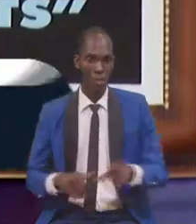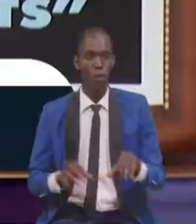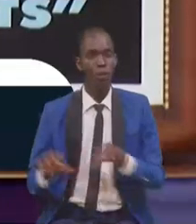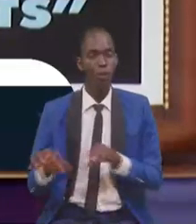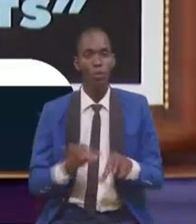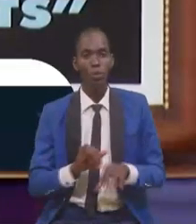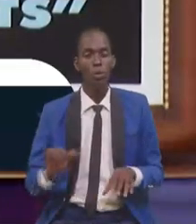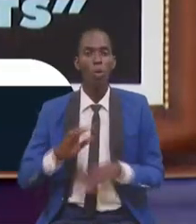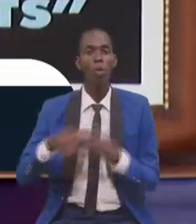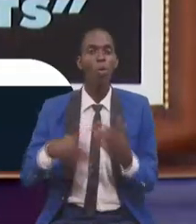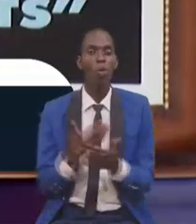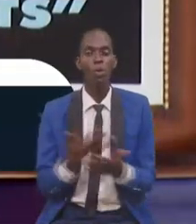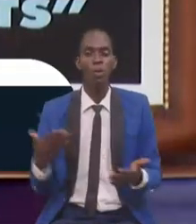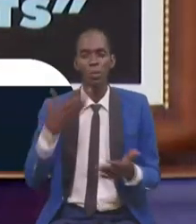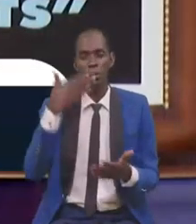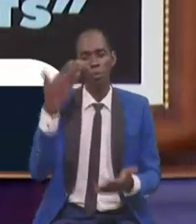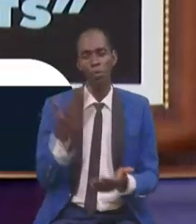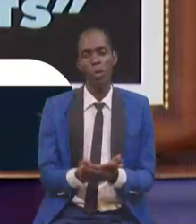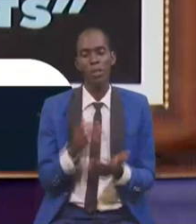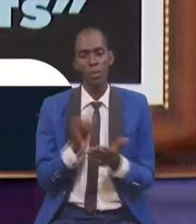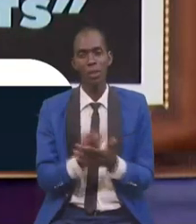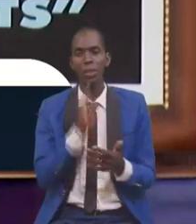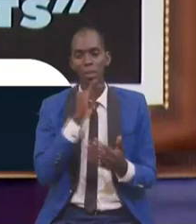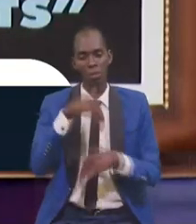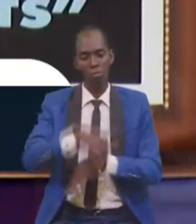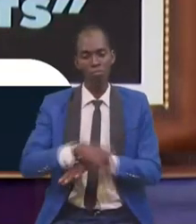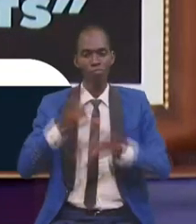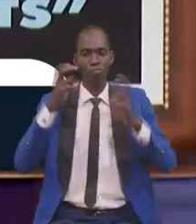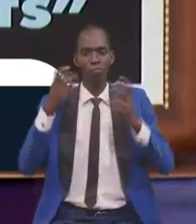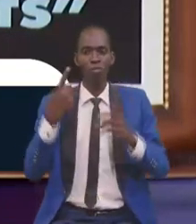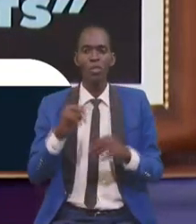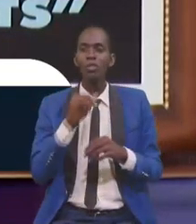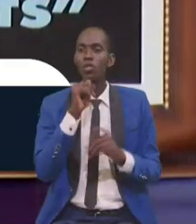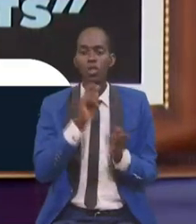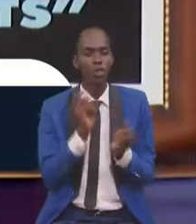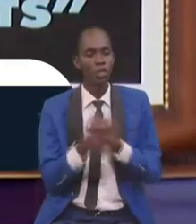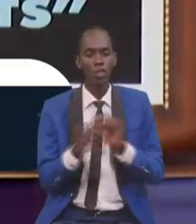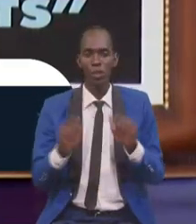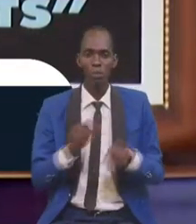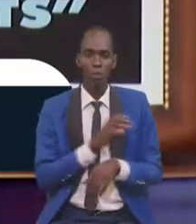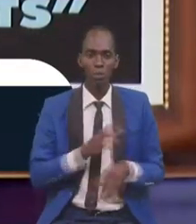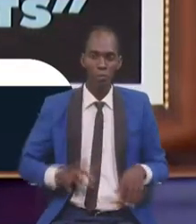fait encore tout à merveille. C'est ce que nous allons voir ce soir, le Christ inchangeable